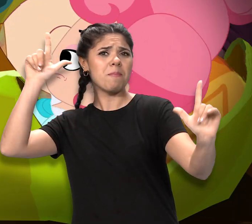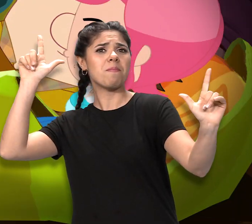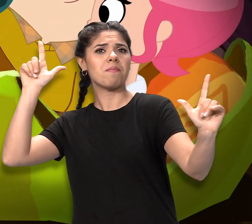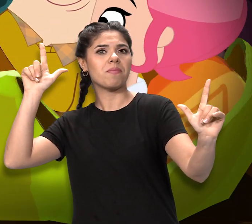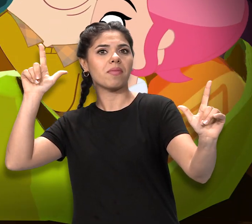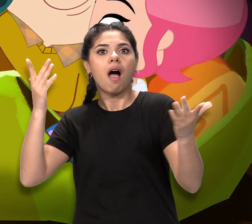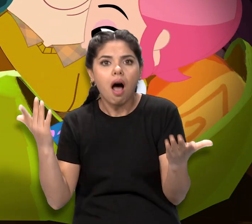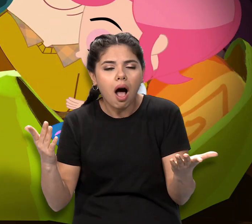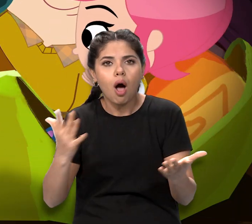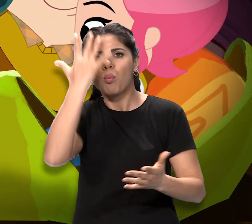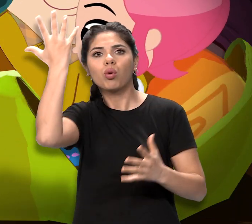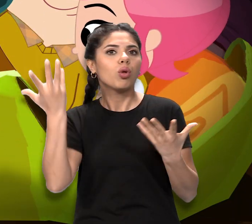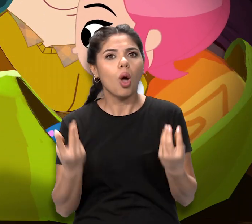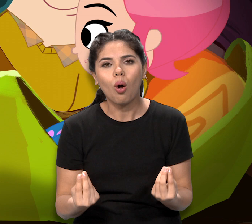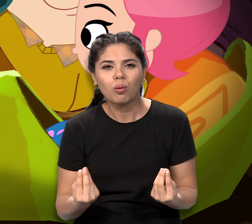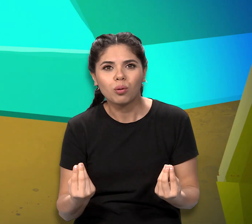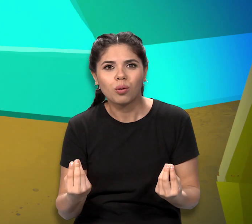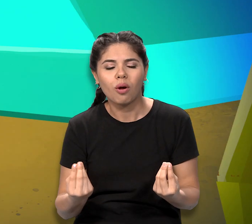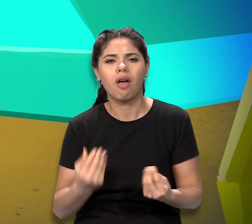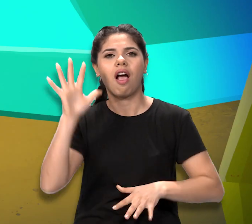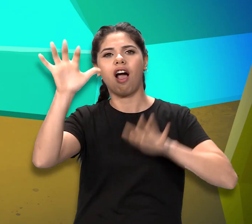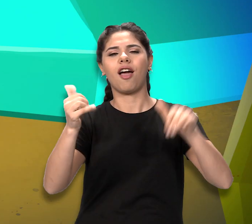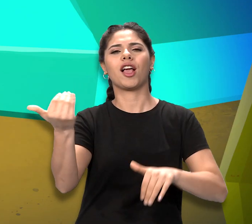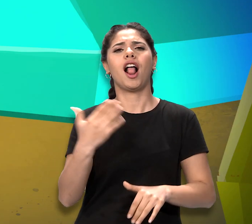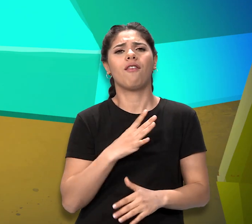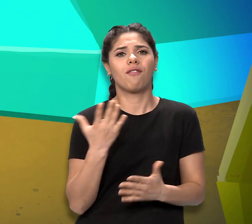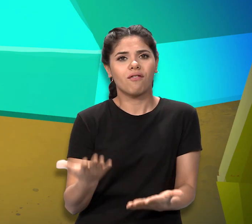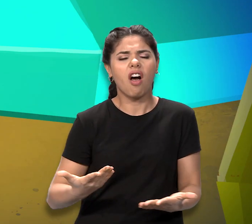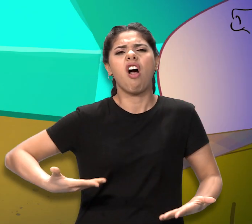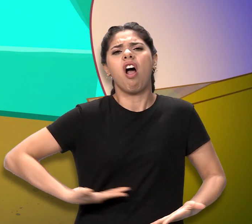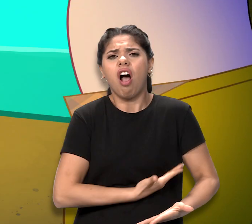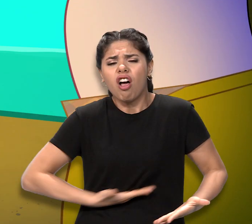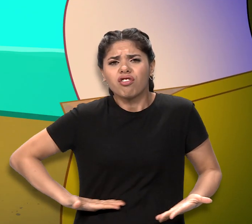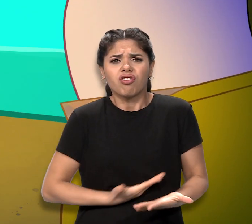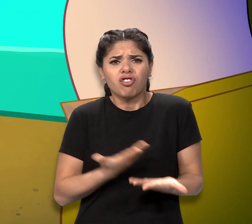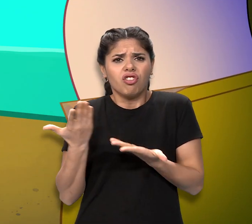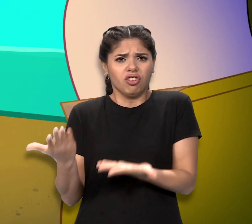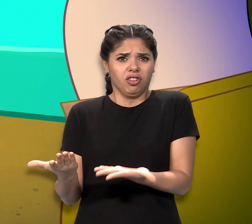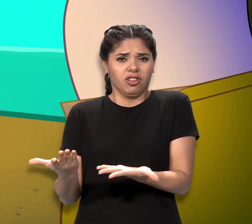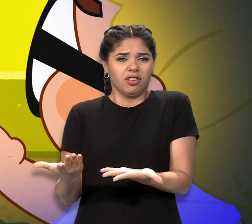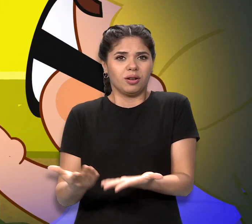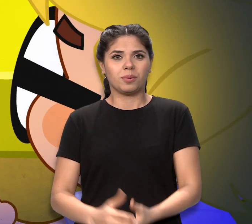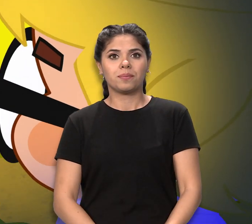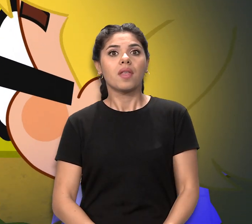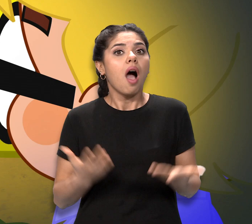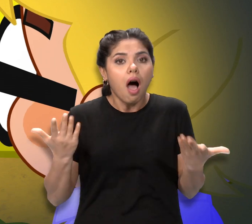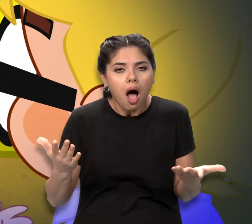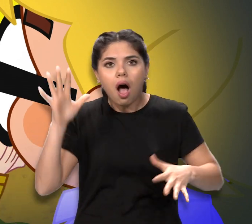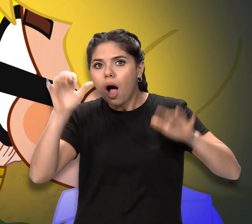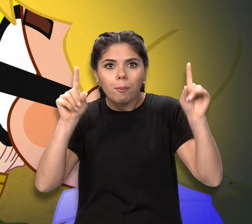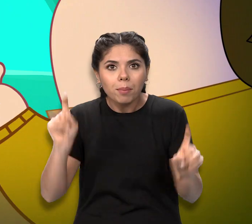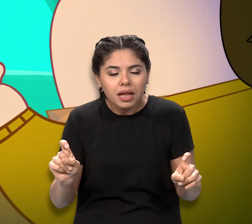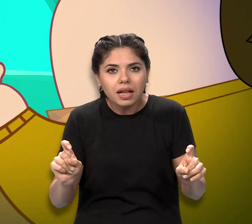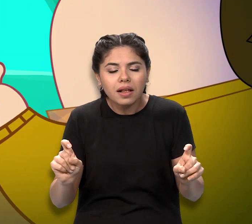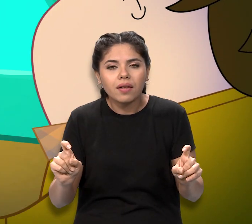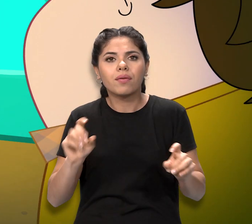imdat. Aa, Mutlu ne oldu? Ayı geliyor, ayı. Karnı da çok açmış. Ha, ne